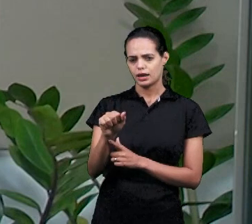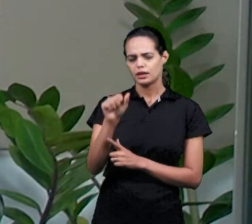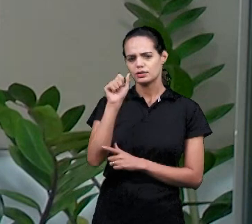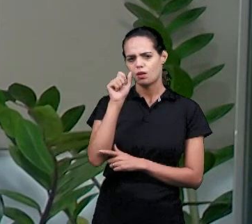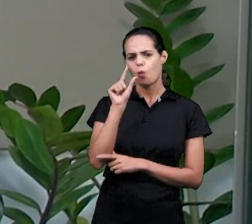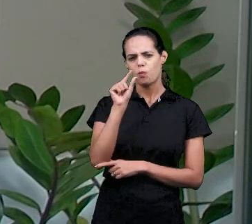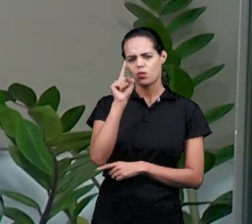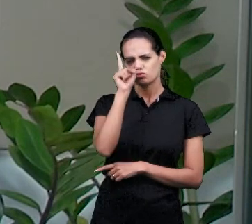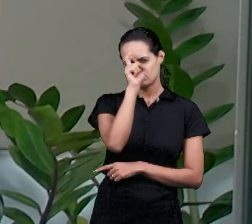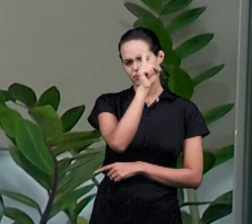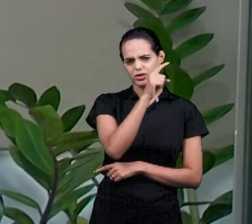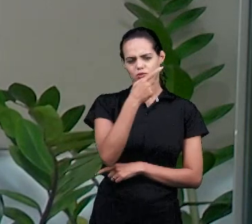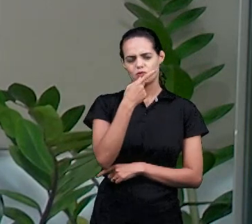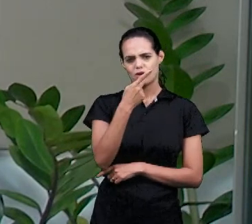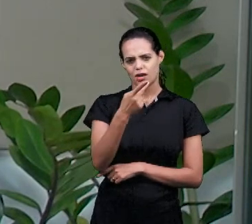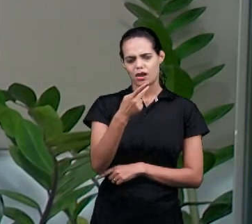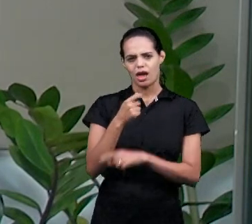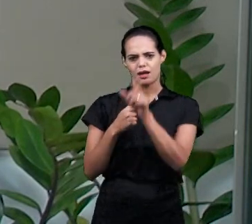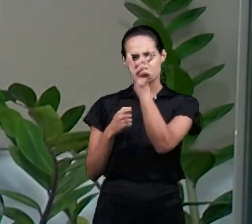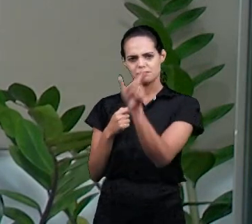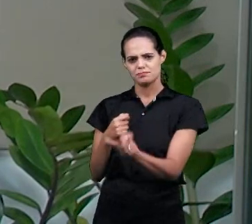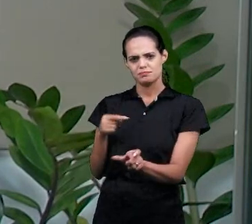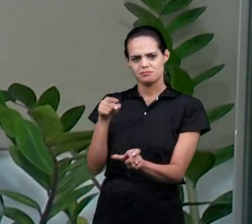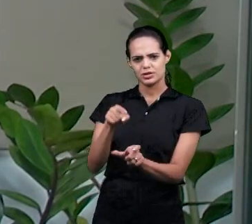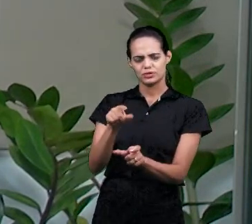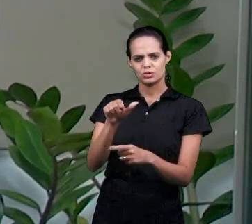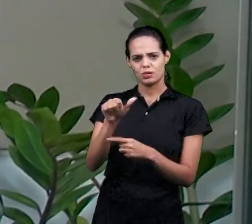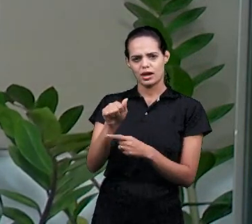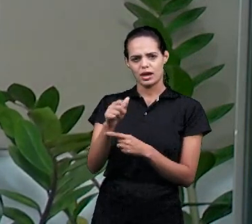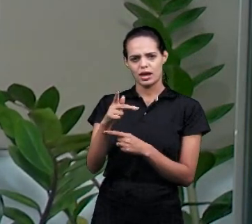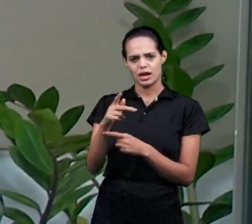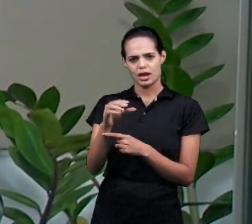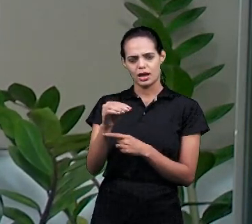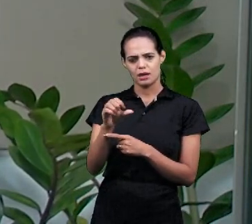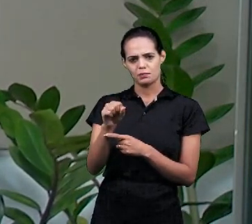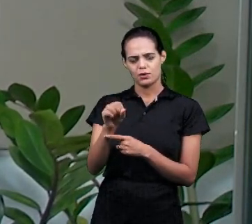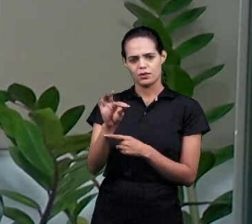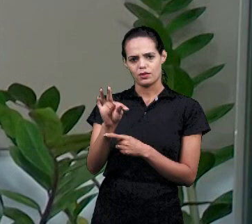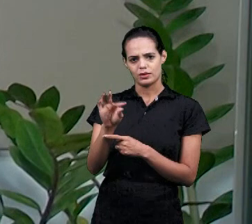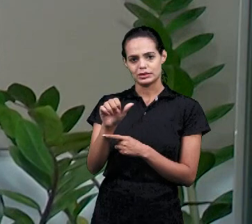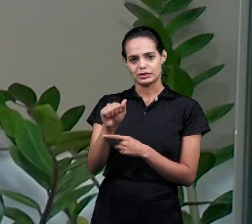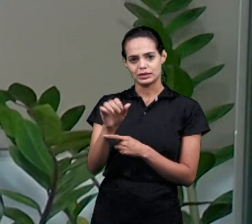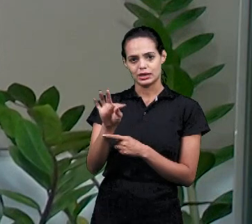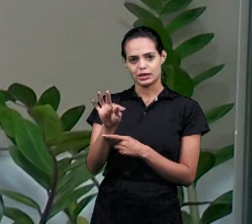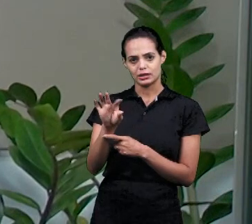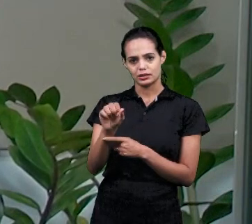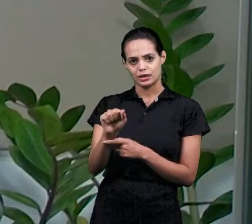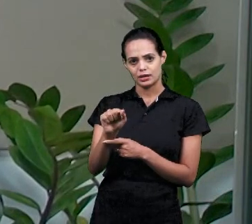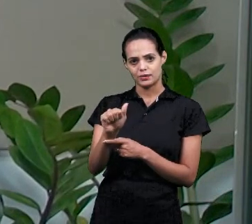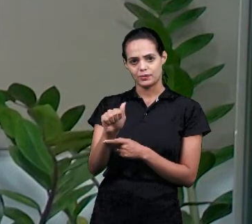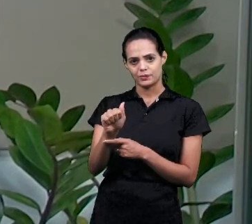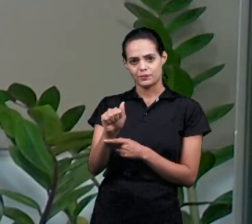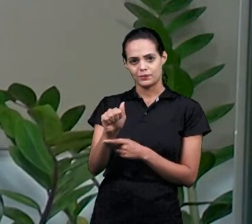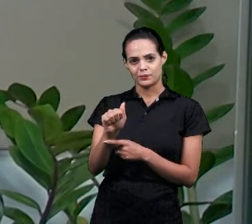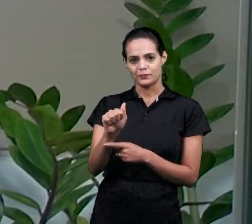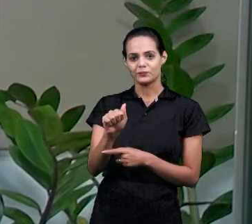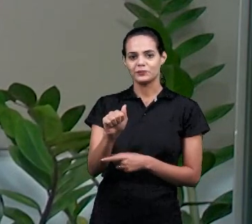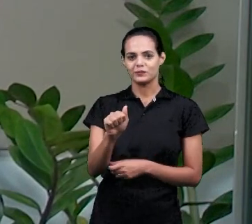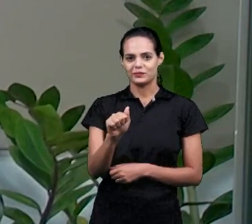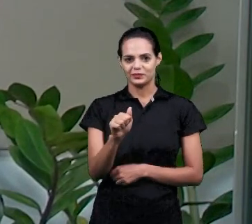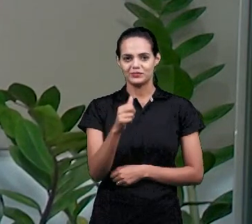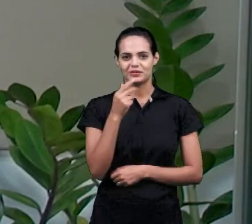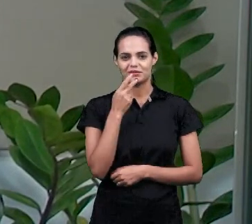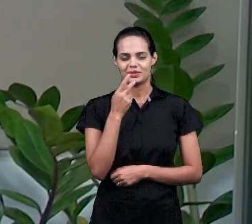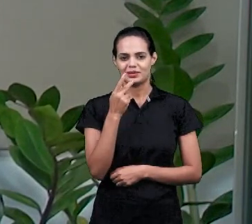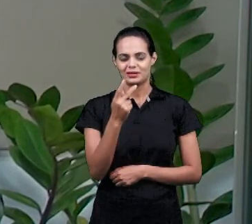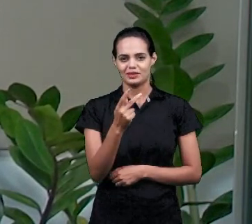de parler de ça. Qu'est-ce que c'est l'apostate? Ben, je veux observer spécialement quelques réponses